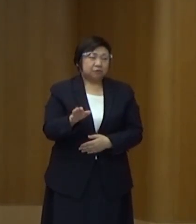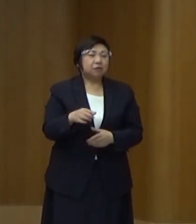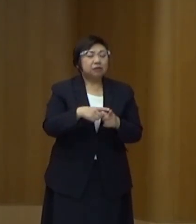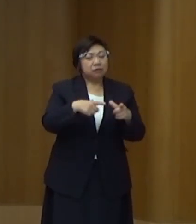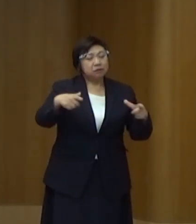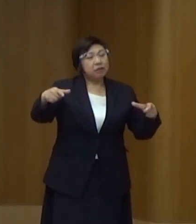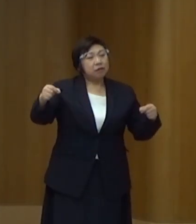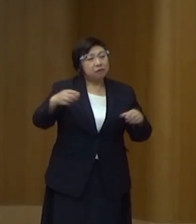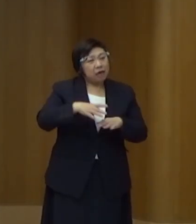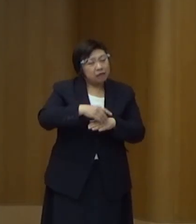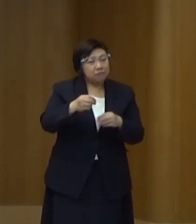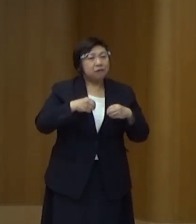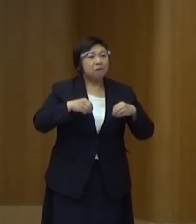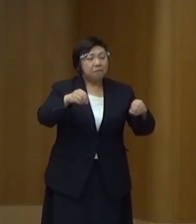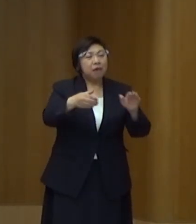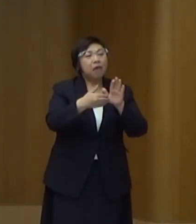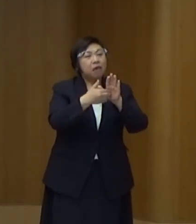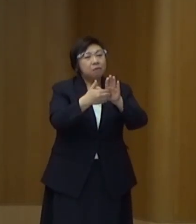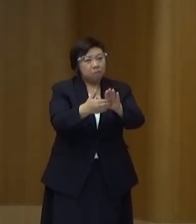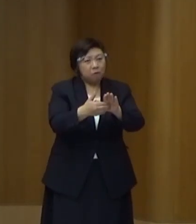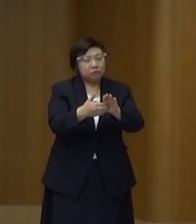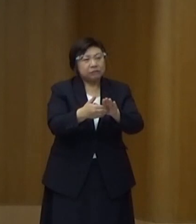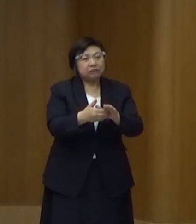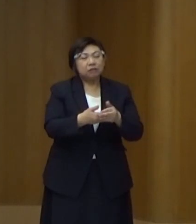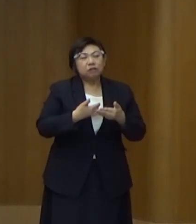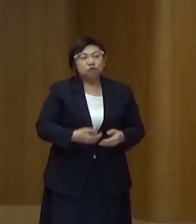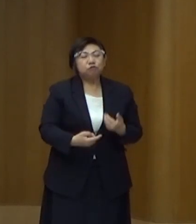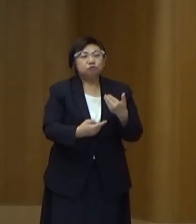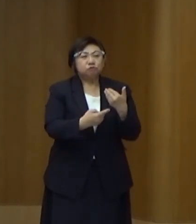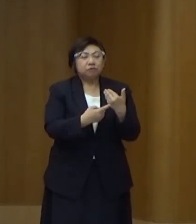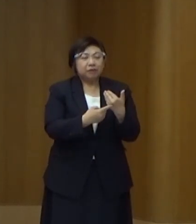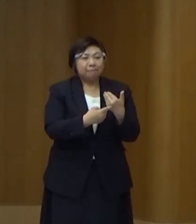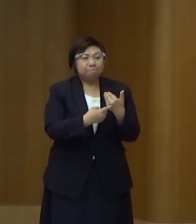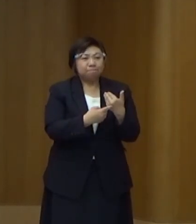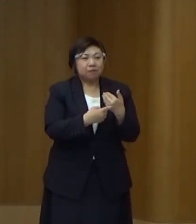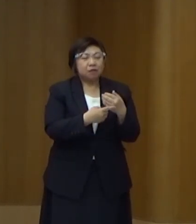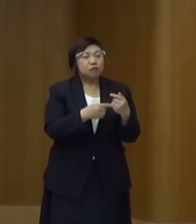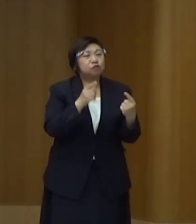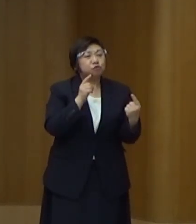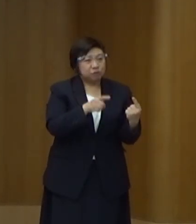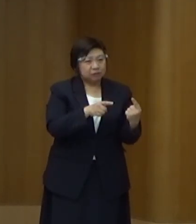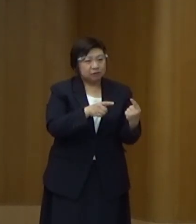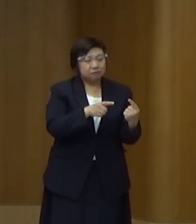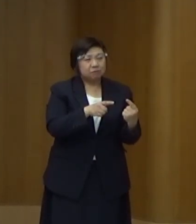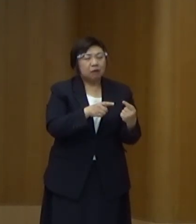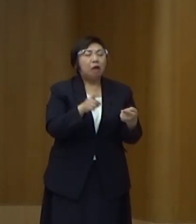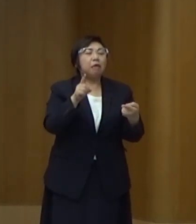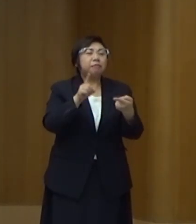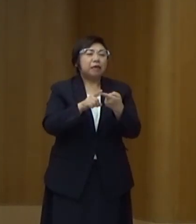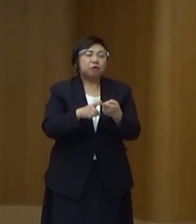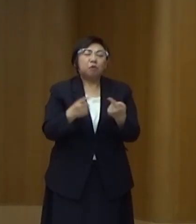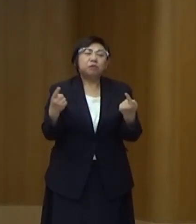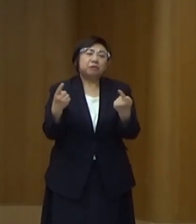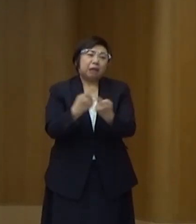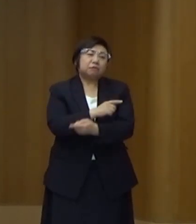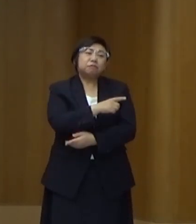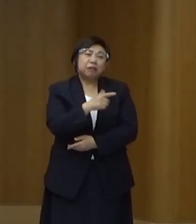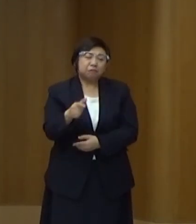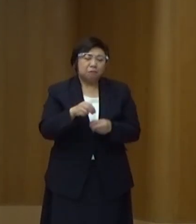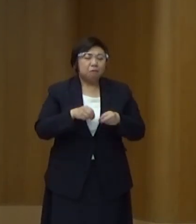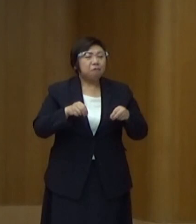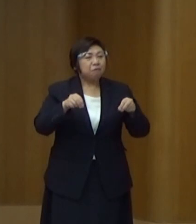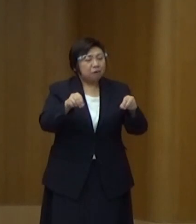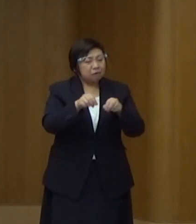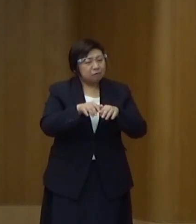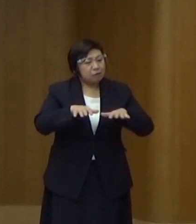法に基づくまん延防止等重点措置、これが昨日適用されるなど、全国的な感染拡大の影